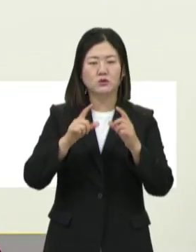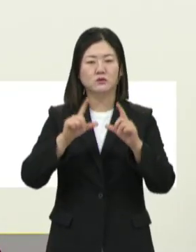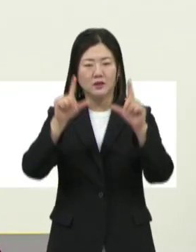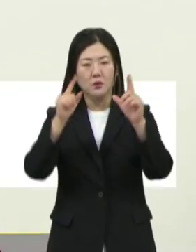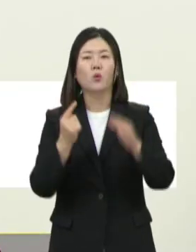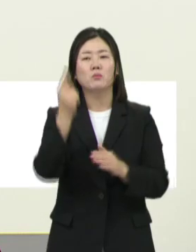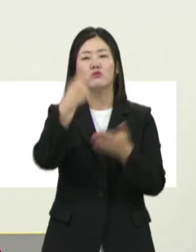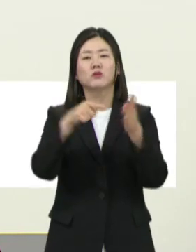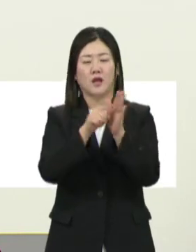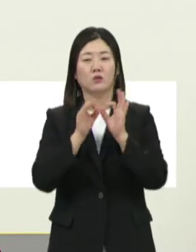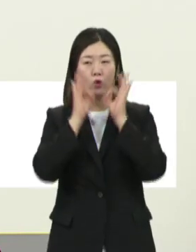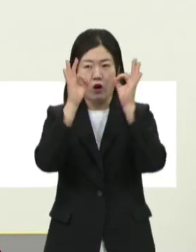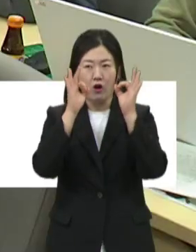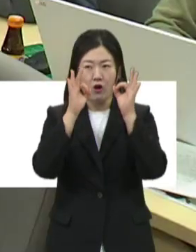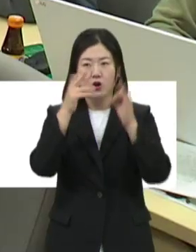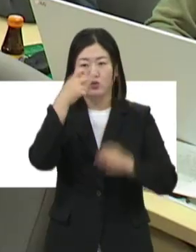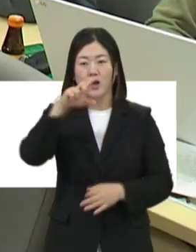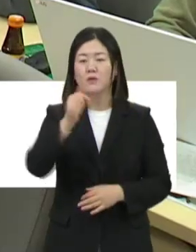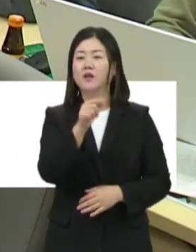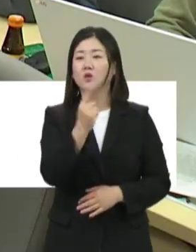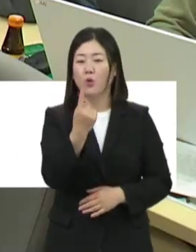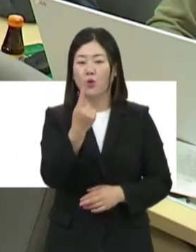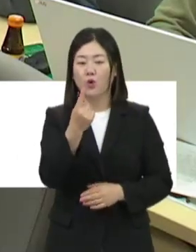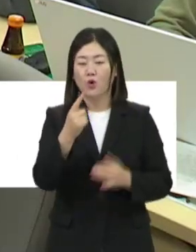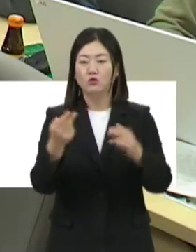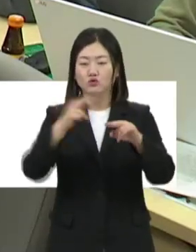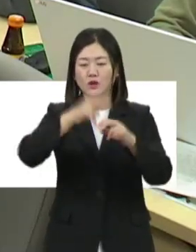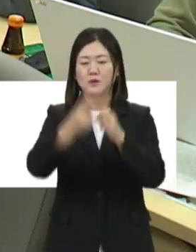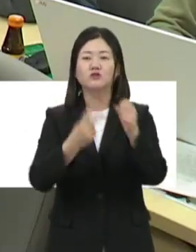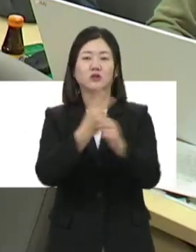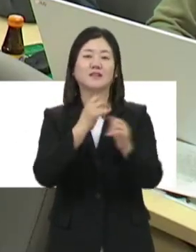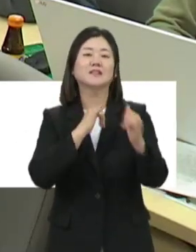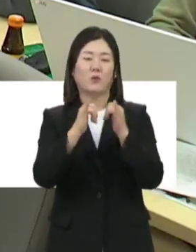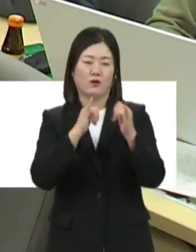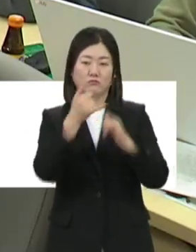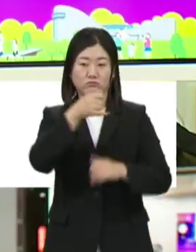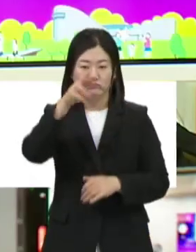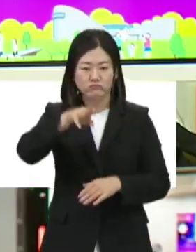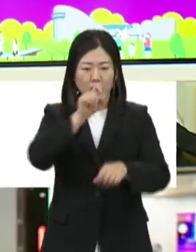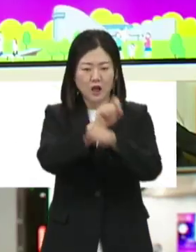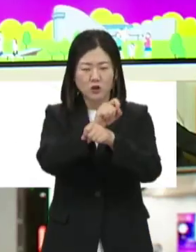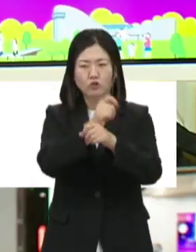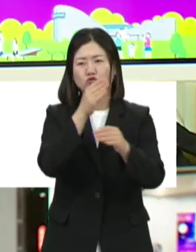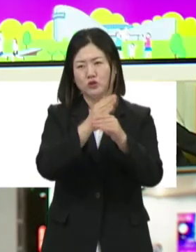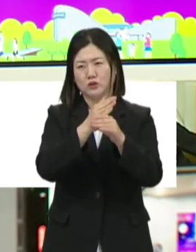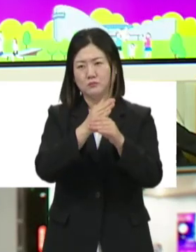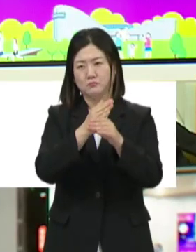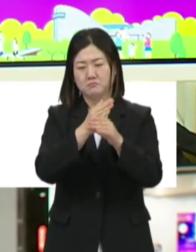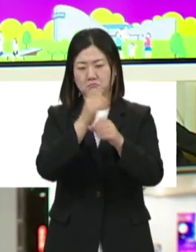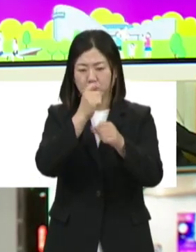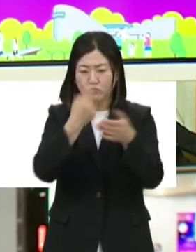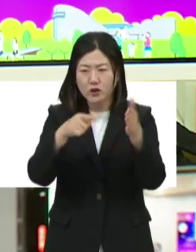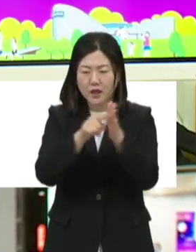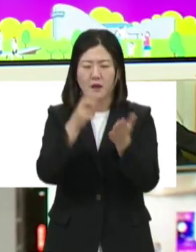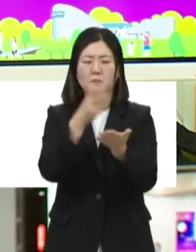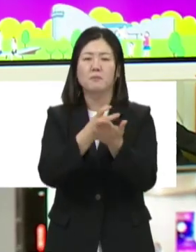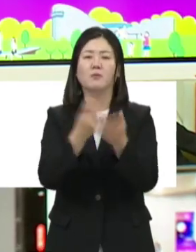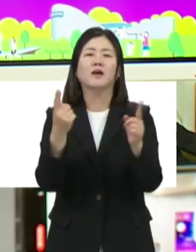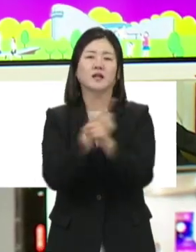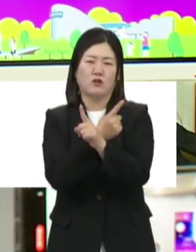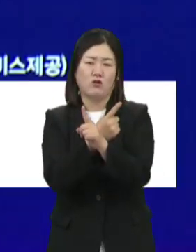손꼽습니다 최민호 세종 시장은 취임 2주년 기자 회견에서 세종시 행정수도 명문화를 위한 헌법